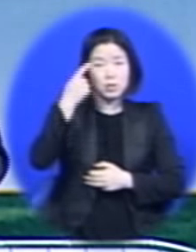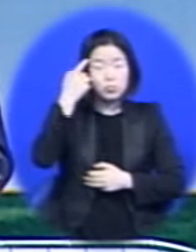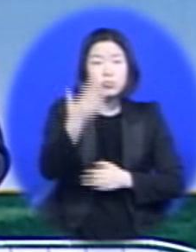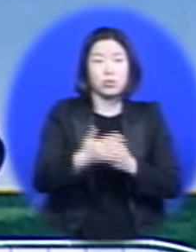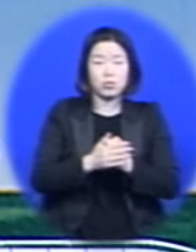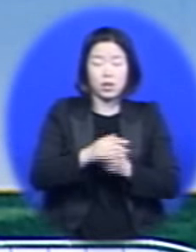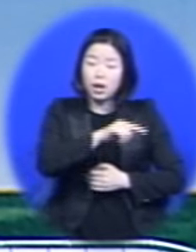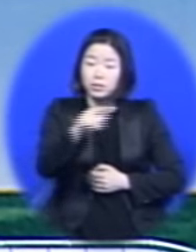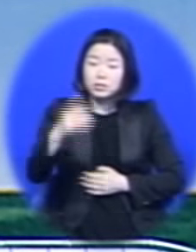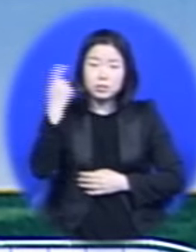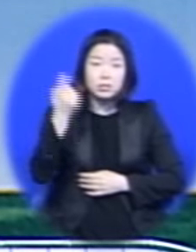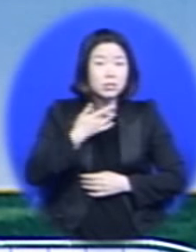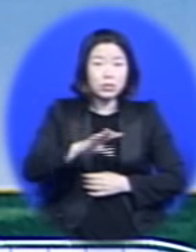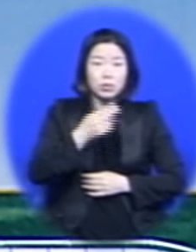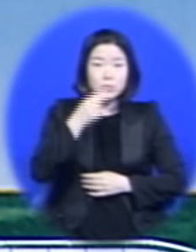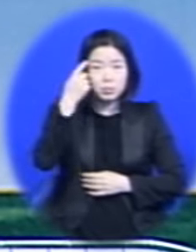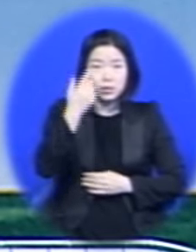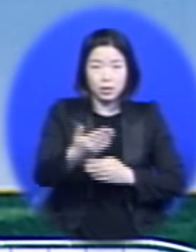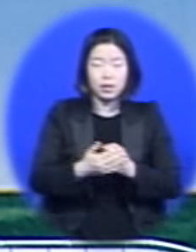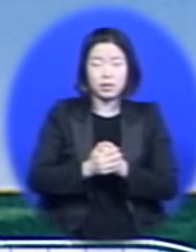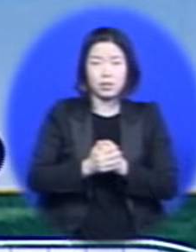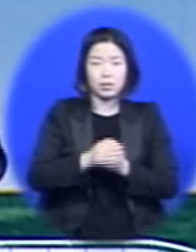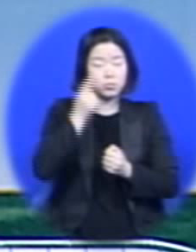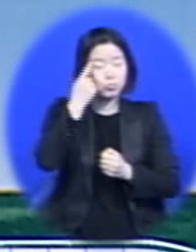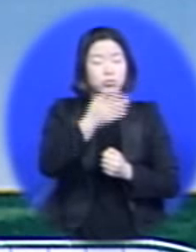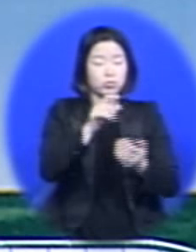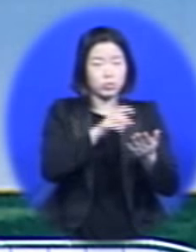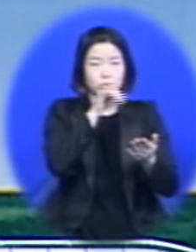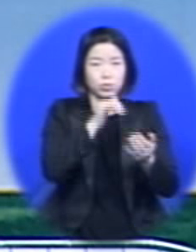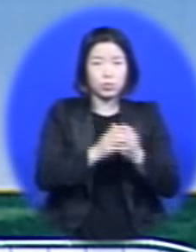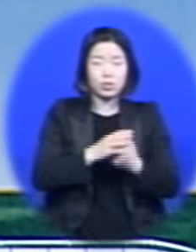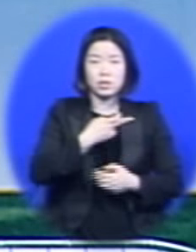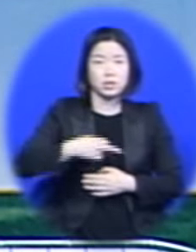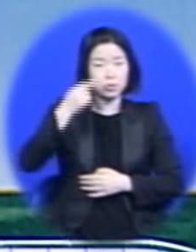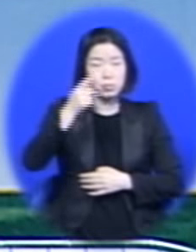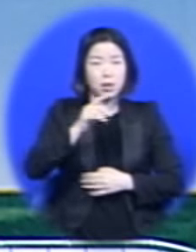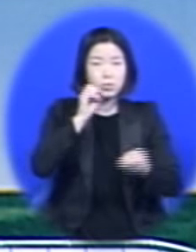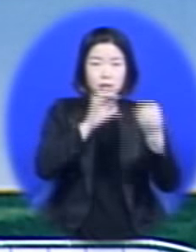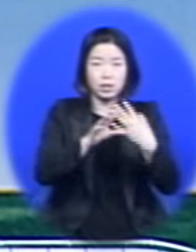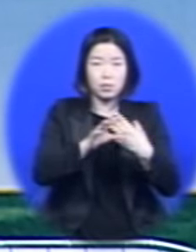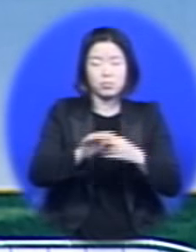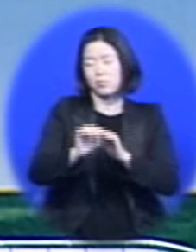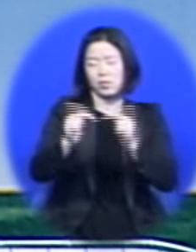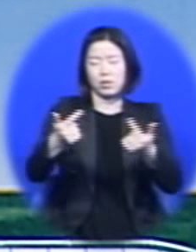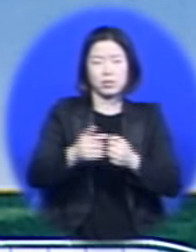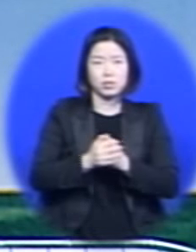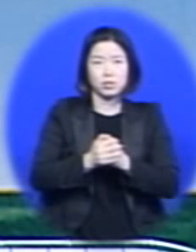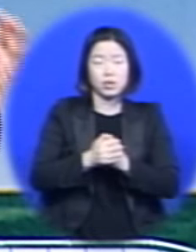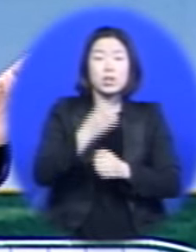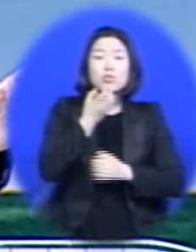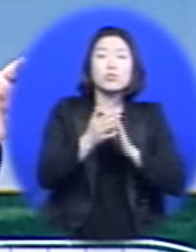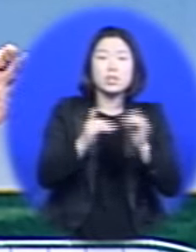그들은 들은 일이 없습니까? 라고 묻습니다. 사도 바울은 대답합니다. 그렇지 않다는 거예요.